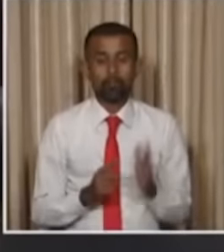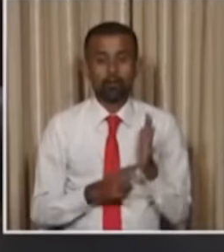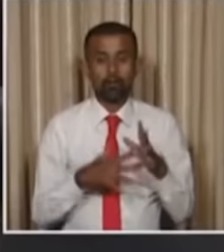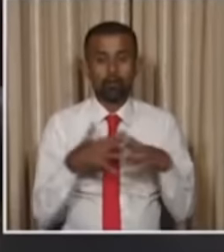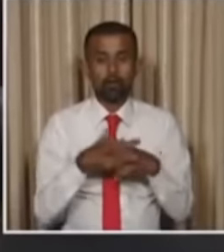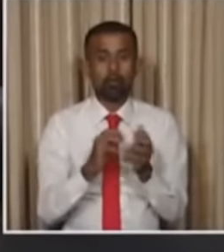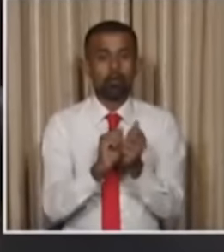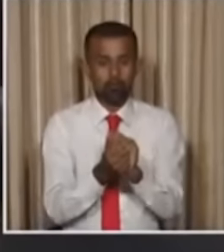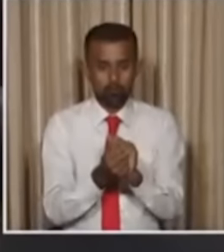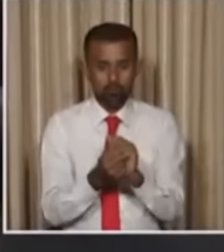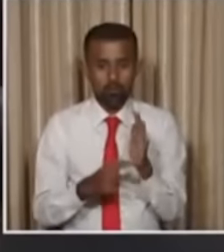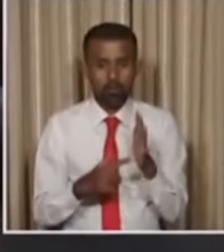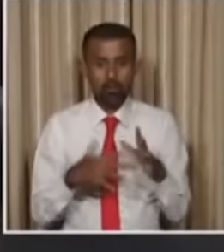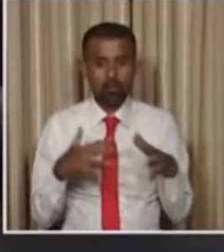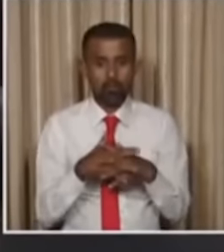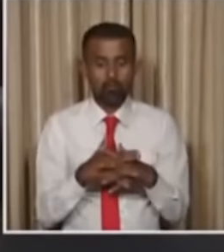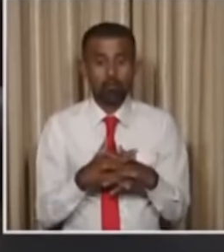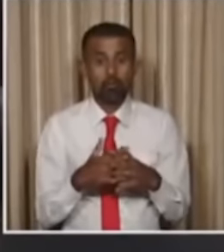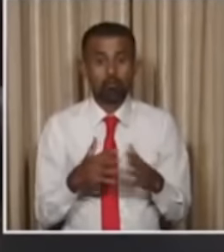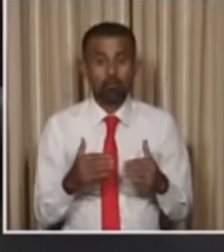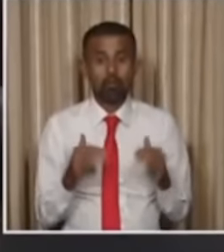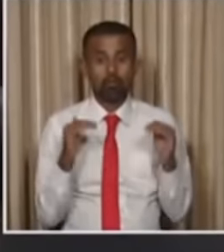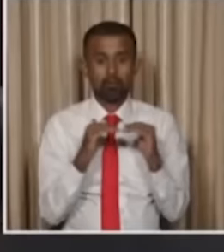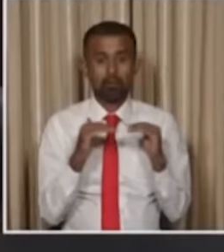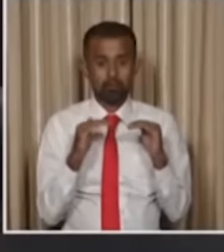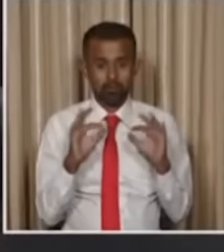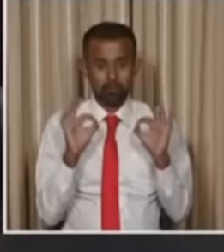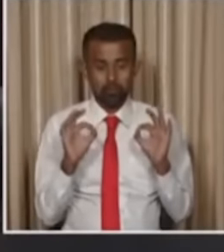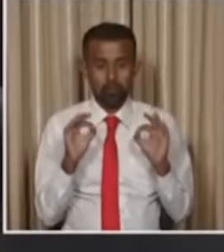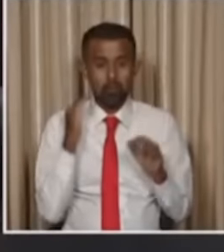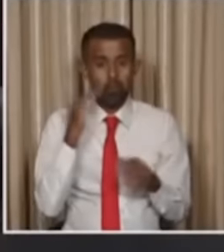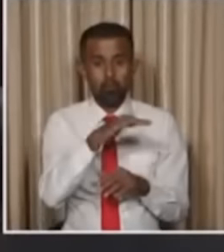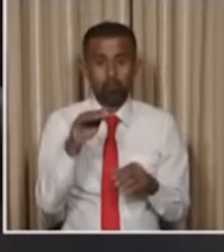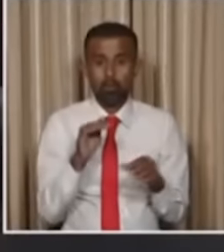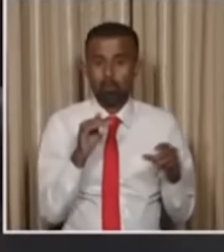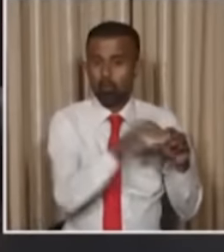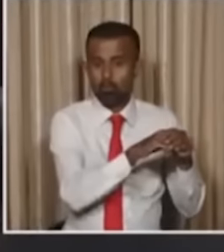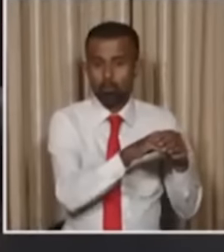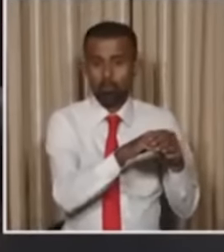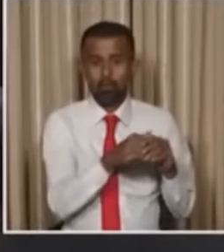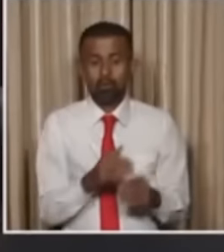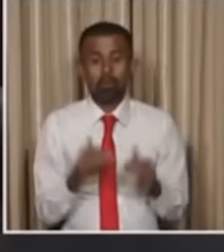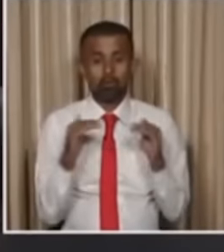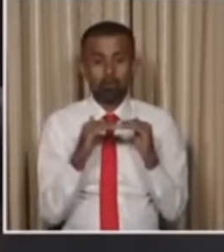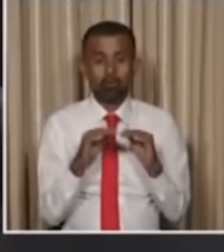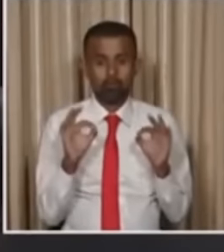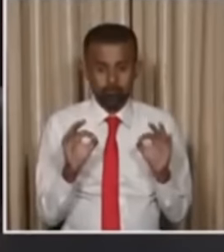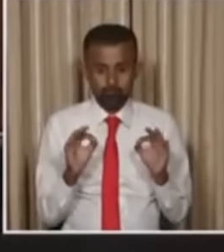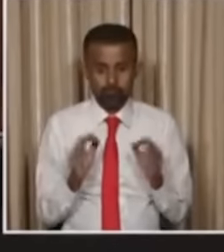වෙනස් වීම නීතිය මීට වඩා සාධාරණව ජනතාවට ප්‍රවේශය මීට වඩා